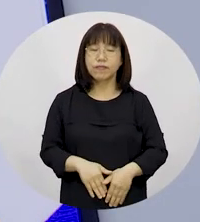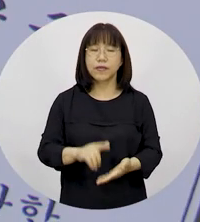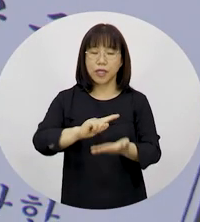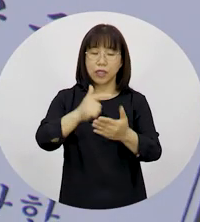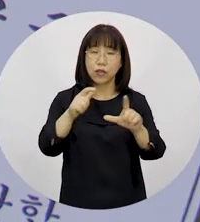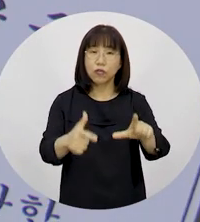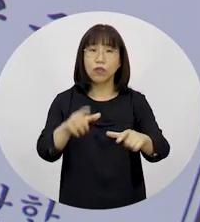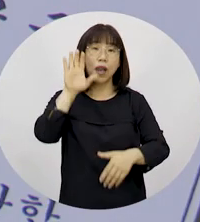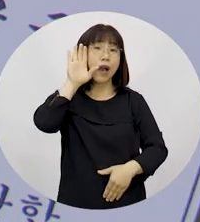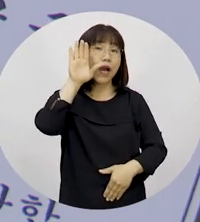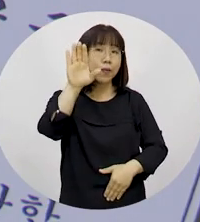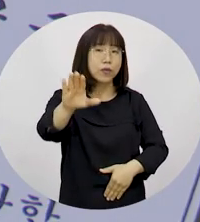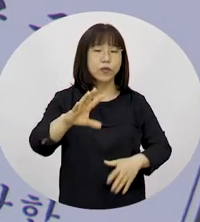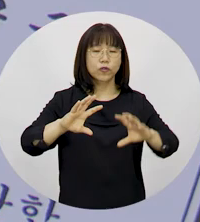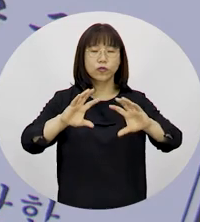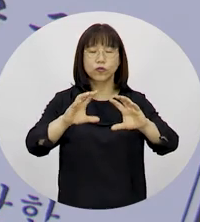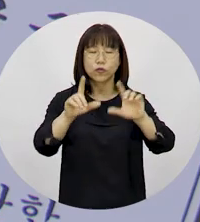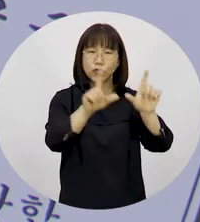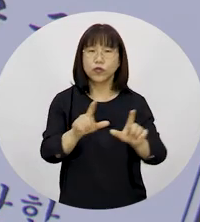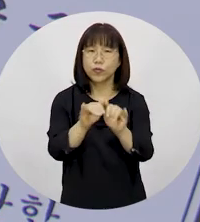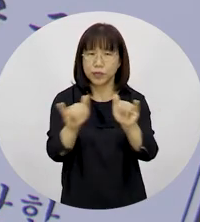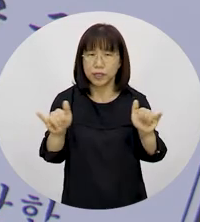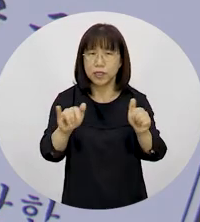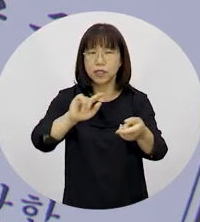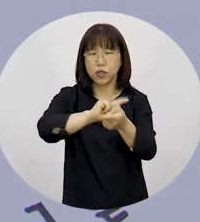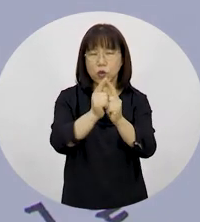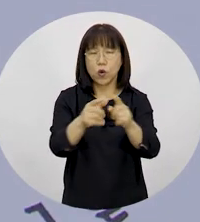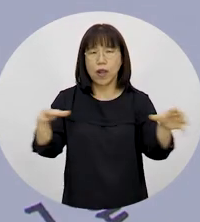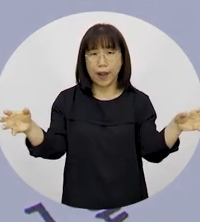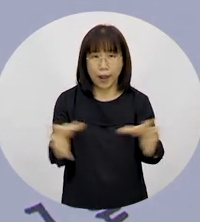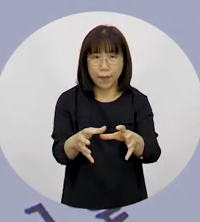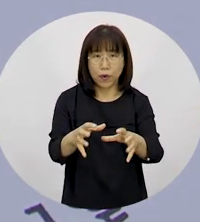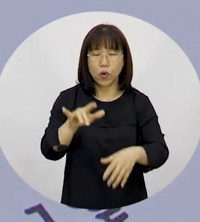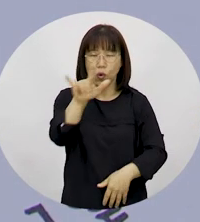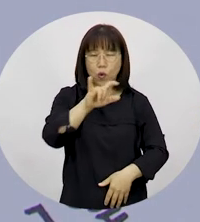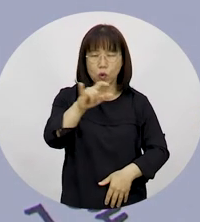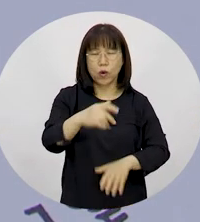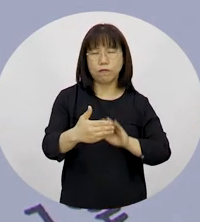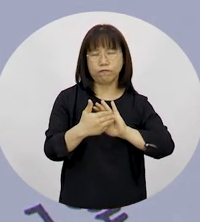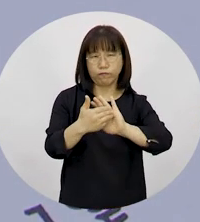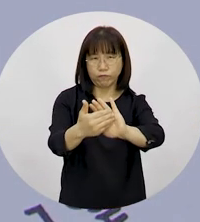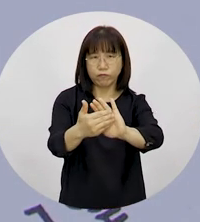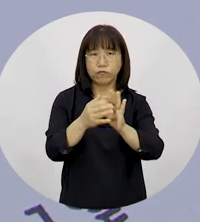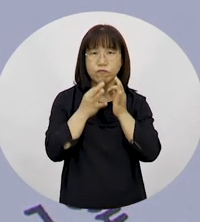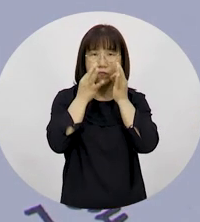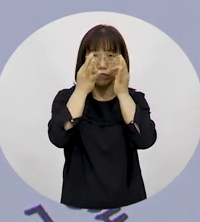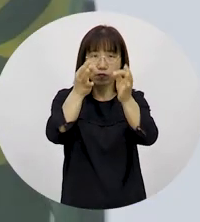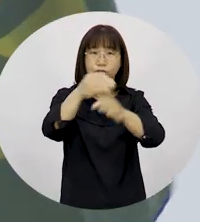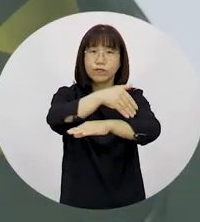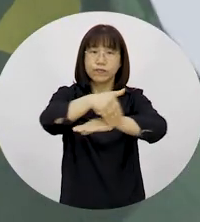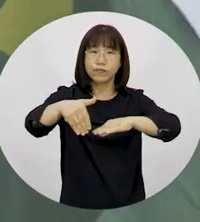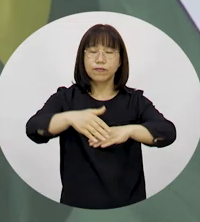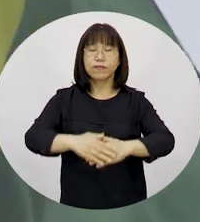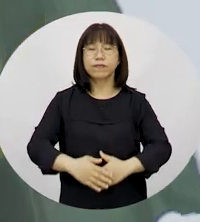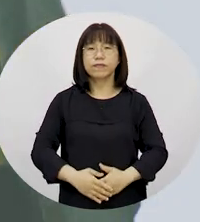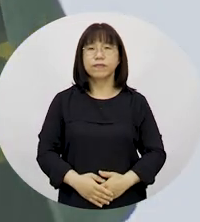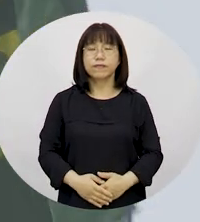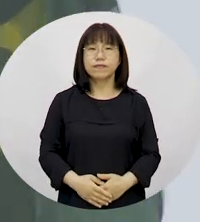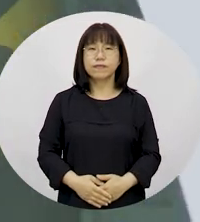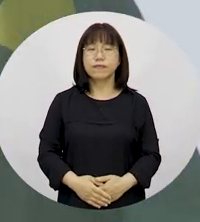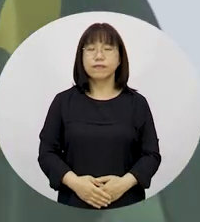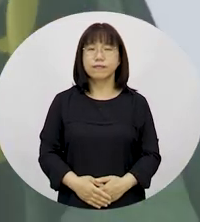받았습니다 강서구는 앞으로도 구민과 의 협업을 통해 코로 날고 위기 관리에 최선을 다할 예정입니다